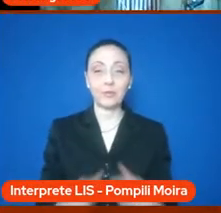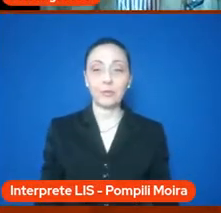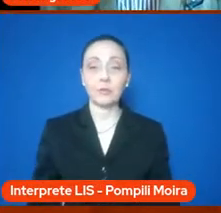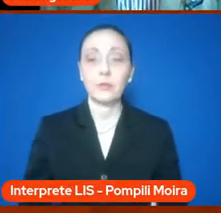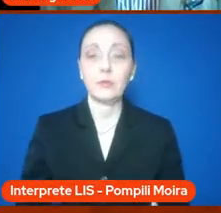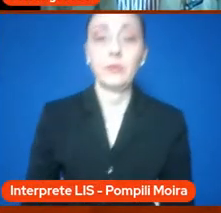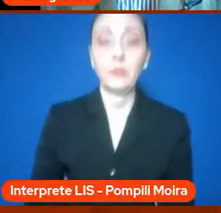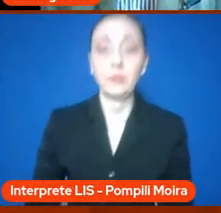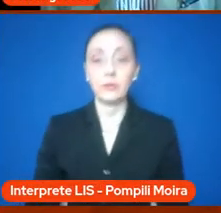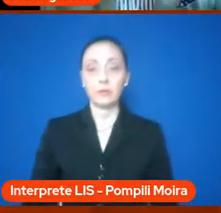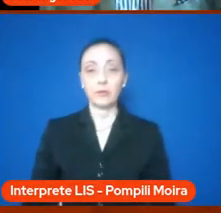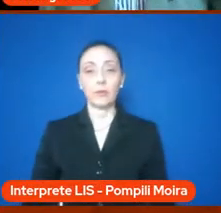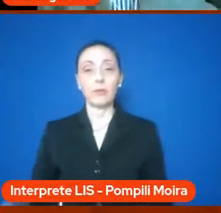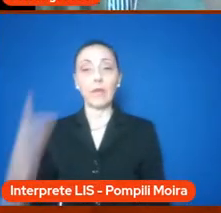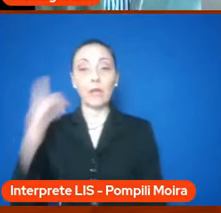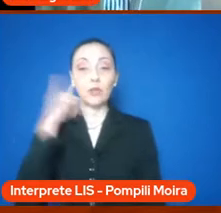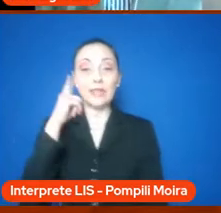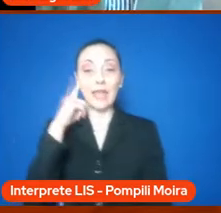Ci sente?